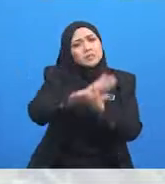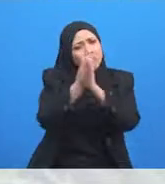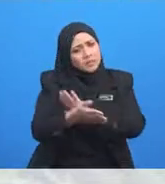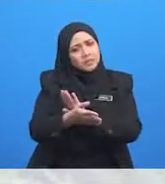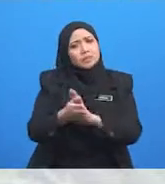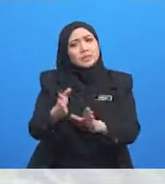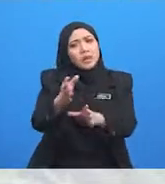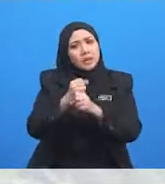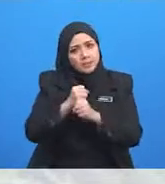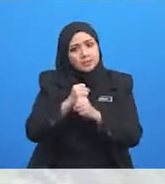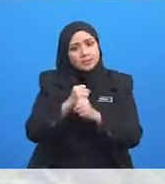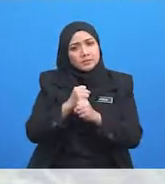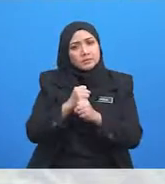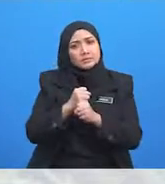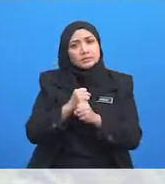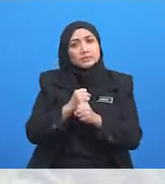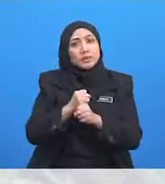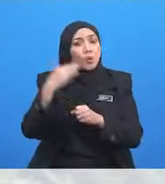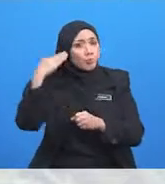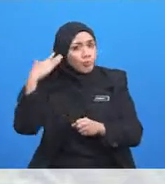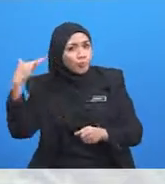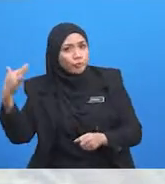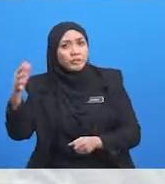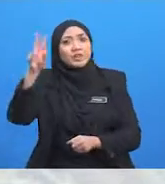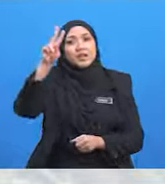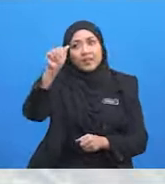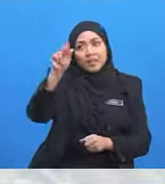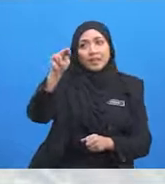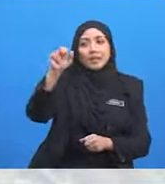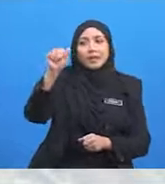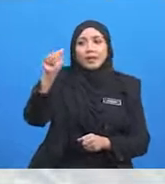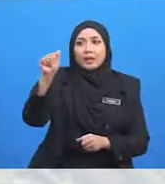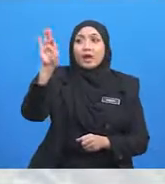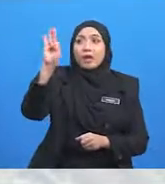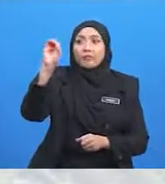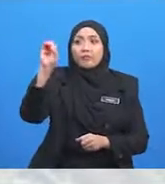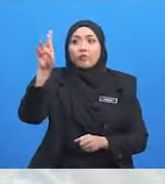terdapat unsur bunyi anafora dalam baris sajak ini.